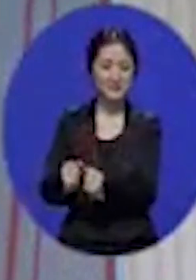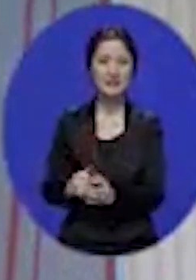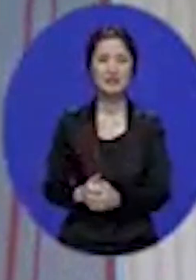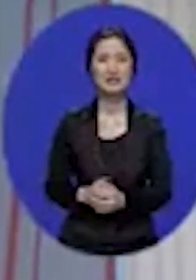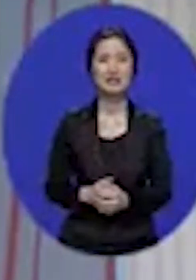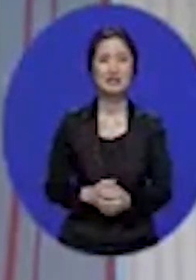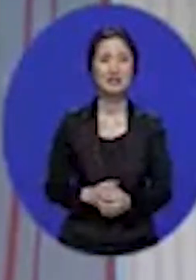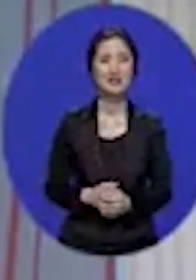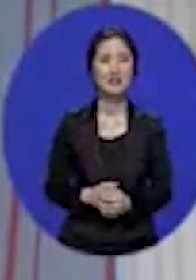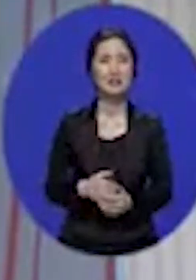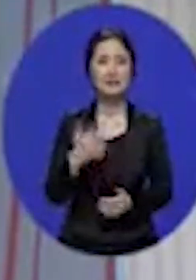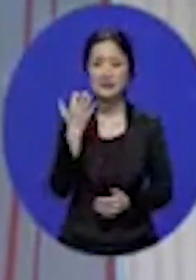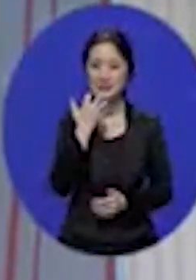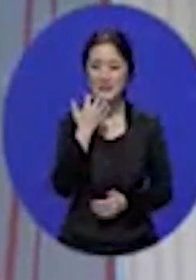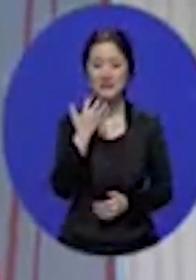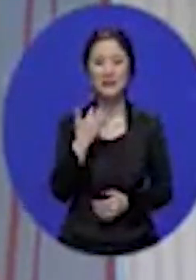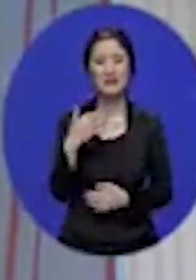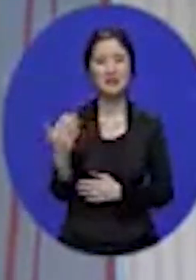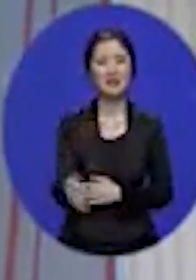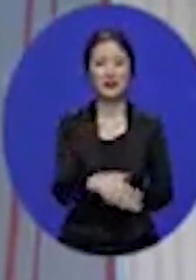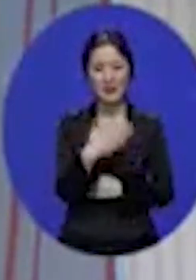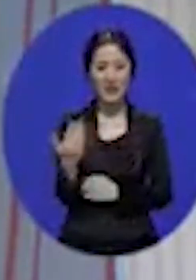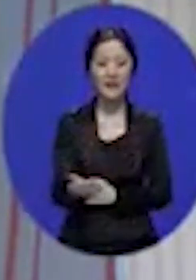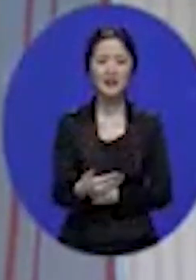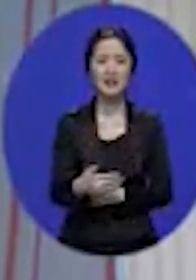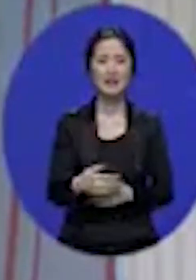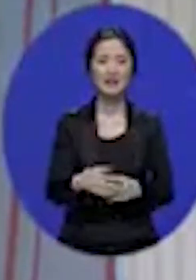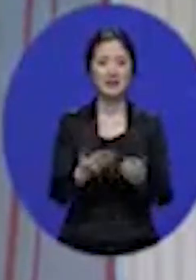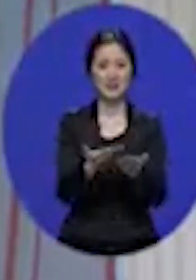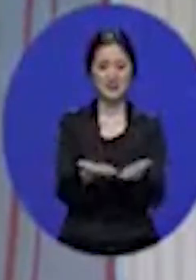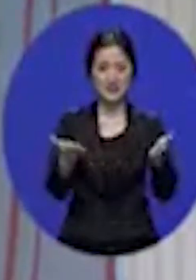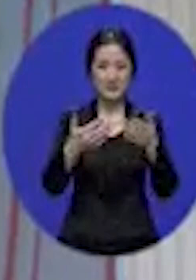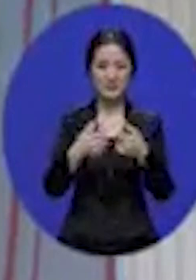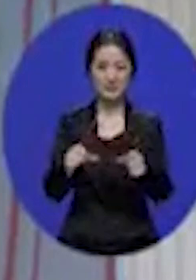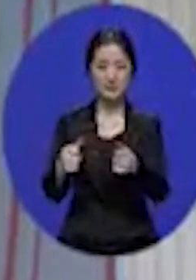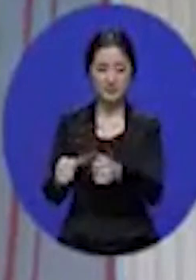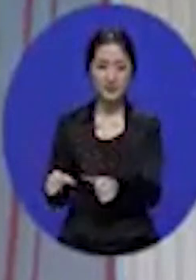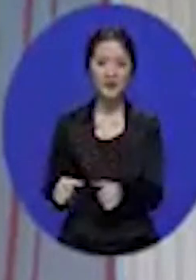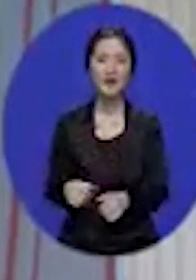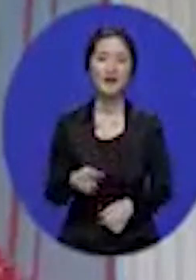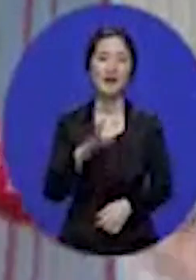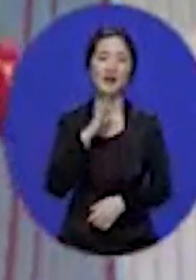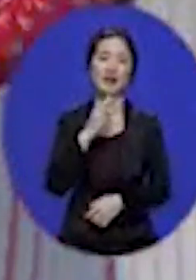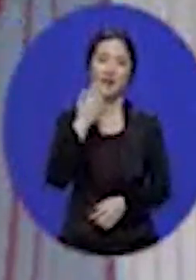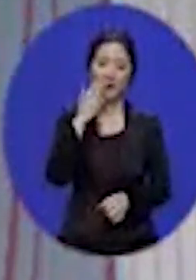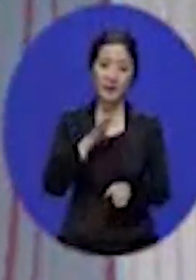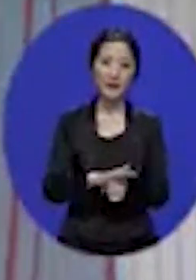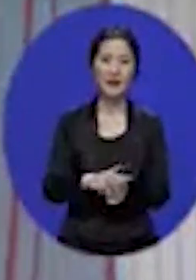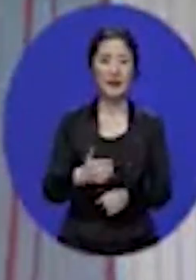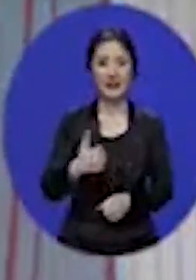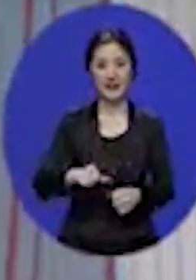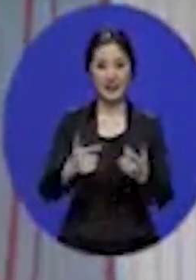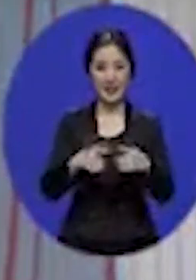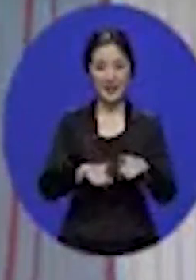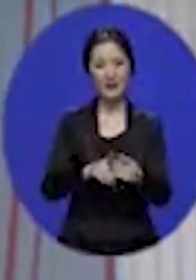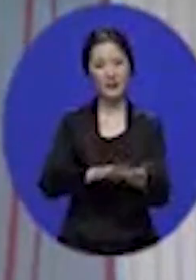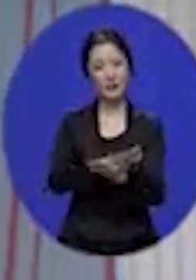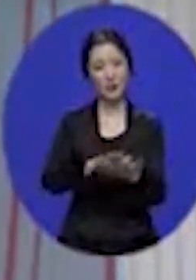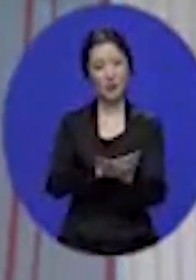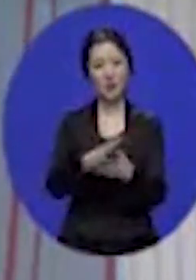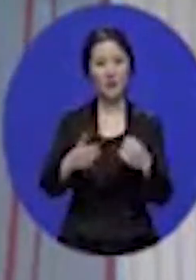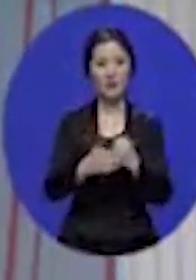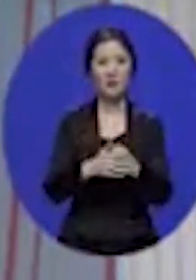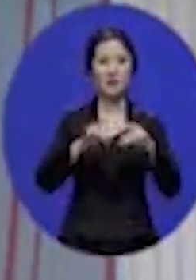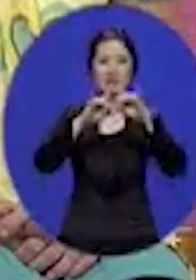줄여놓고 색깔 뭐 막 엉망진창 만들어놓고 그릇 깨고 막 집안 애들하고 뭐 집안에서 막 야구하고 축구하느라고 뭐 전등